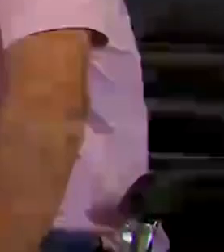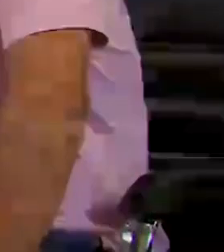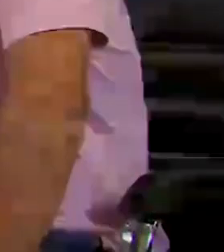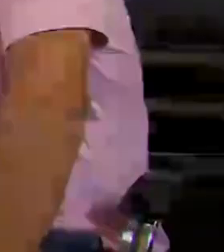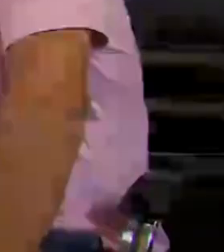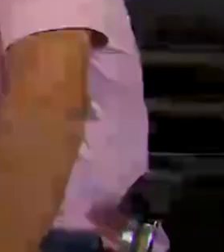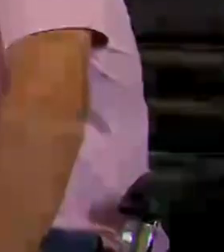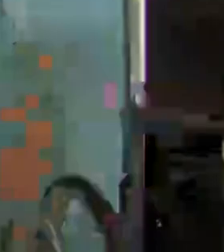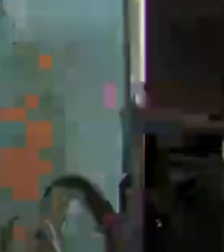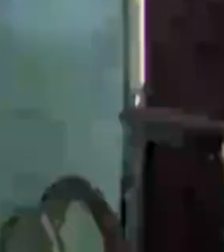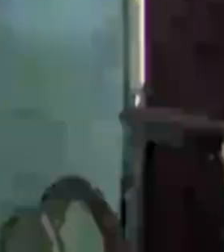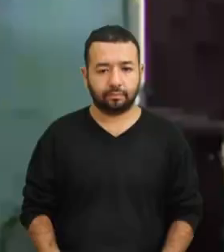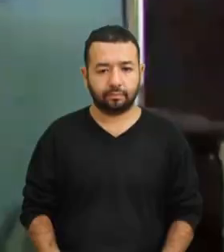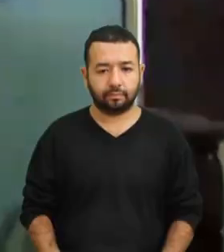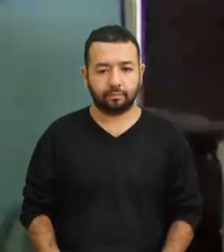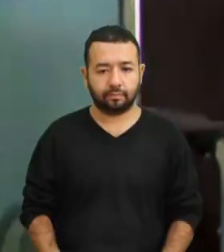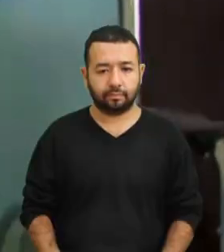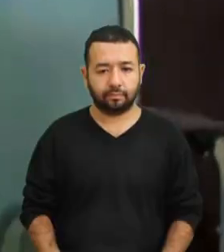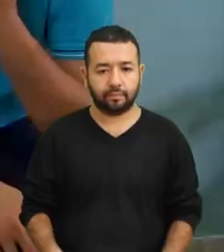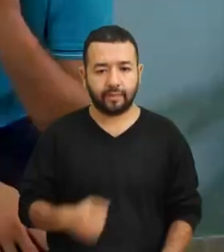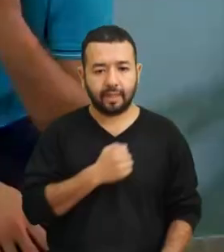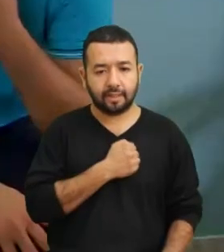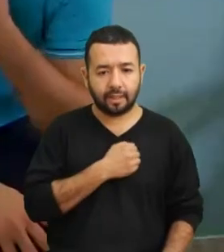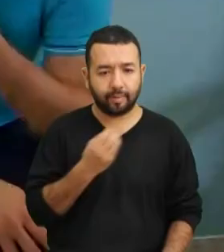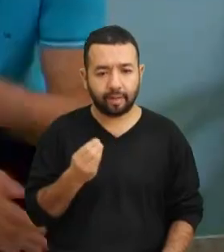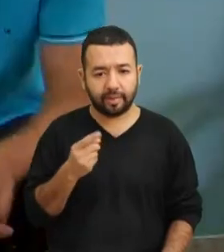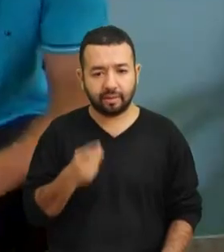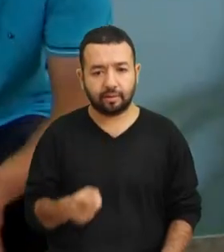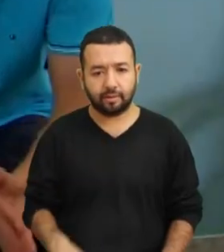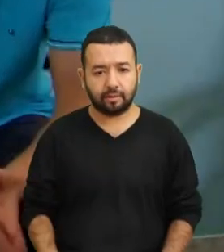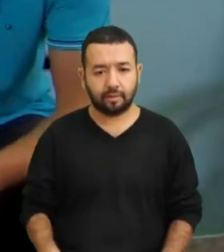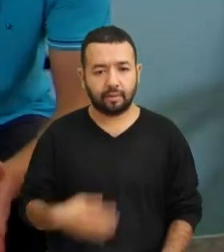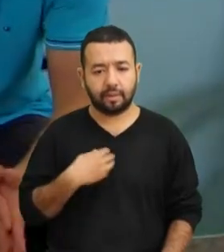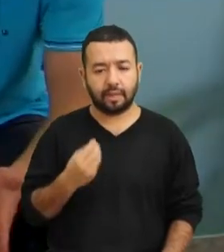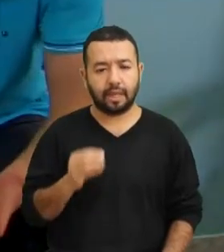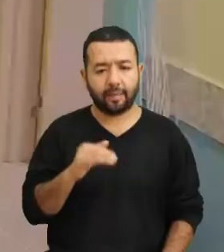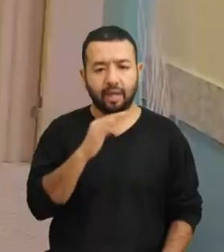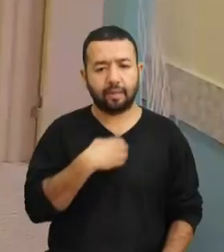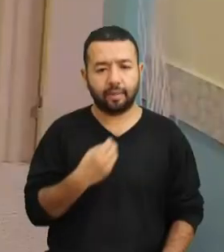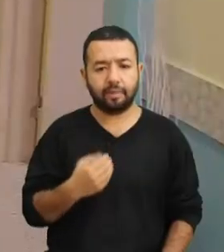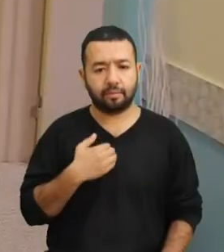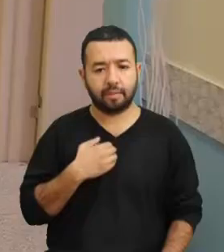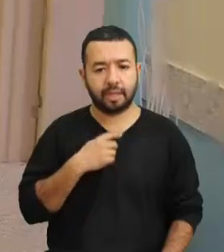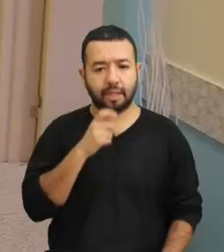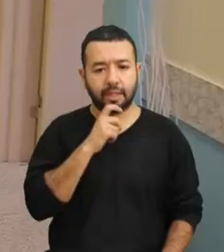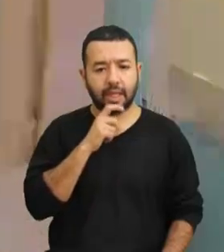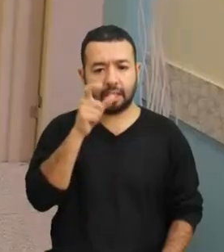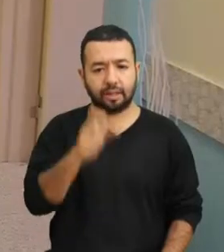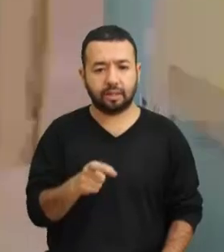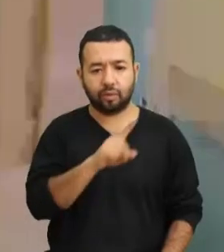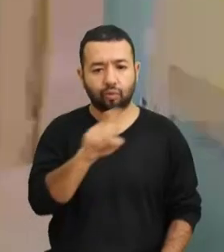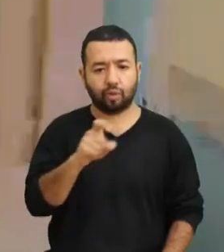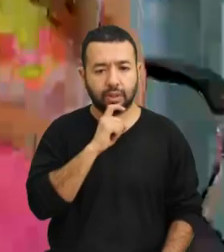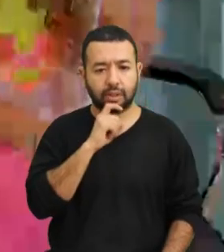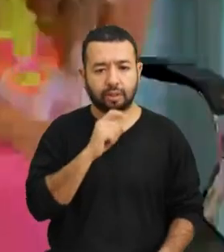Hastane. Sarp gözlerini Nurhan'a dikmiş. Canım, iyi misin? İyiyim hayatım, iyiyim. Bence yanlış kişiye iyi olup olmadığını